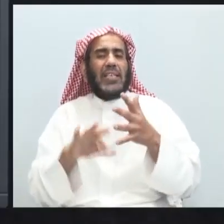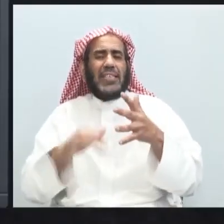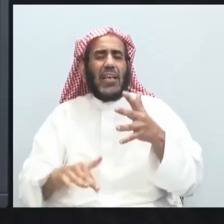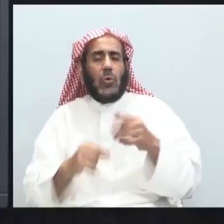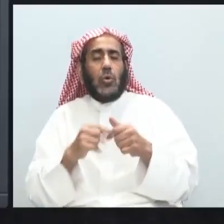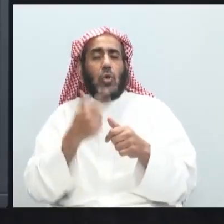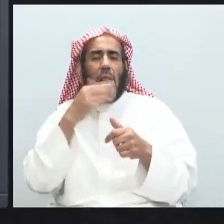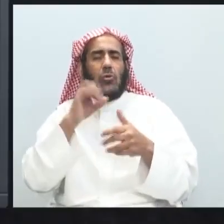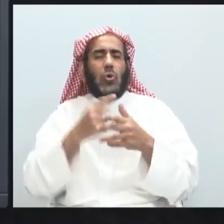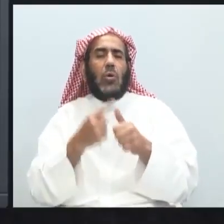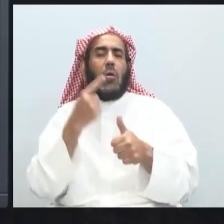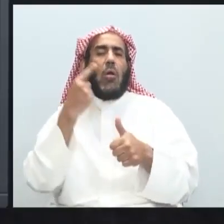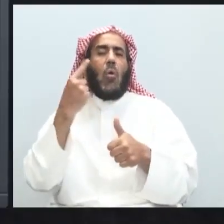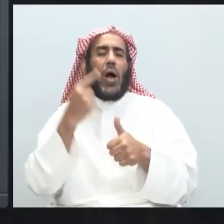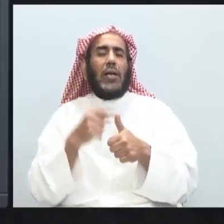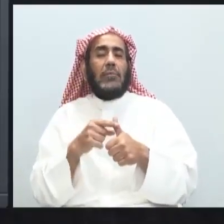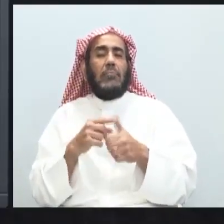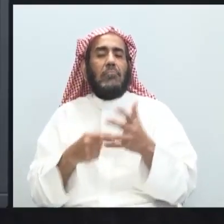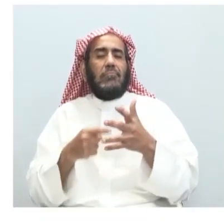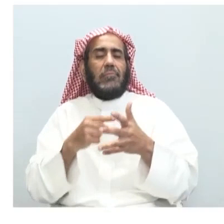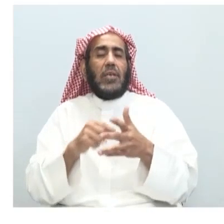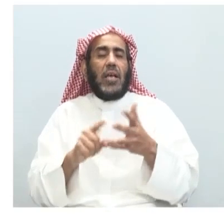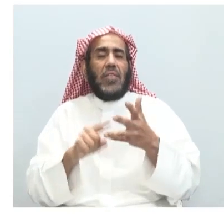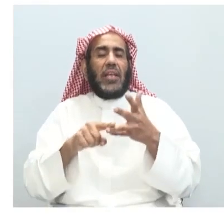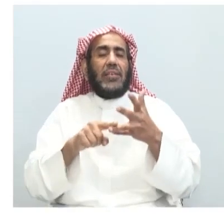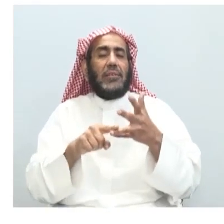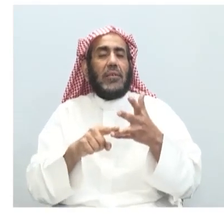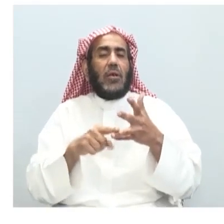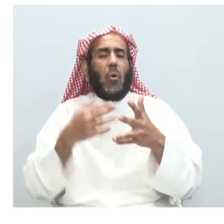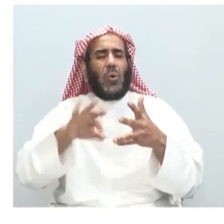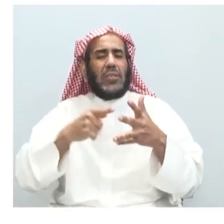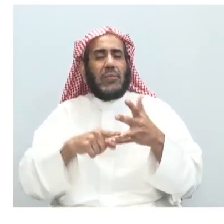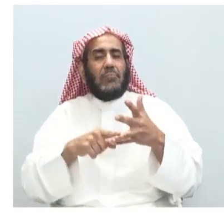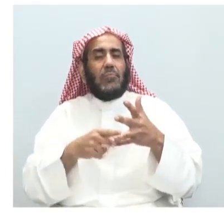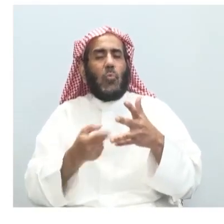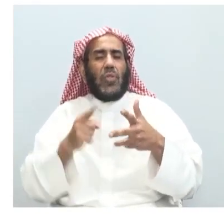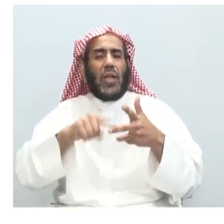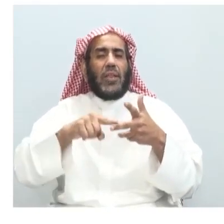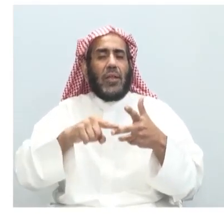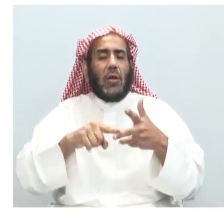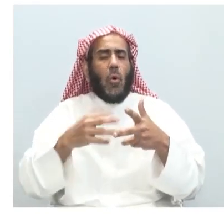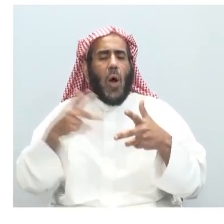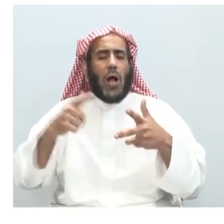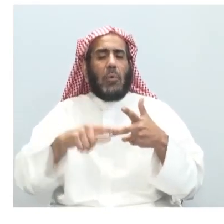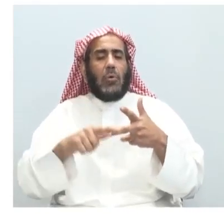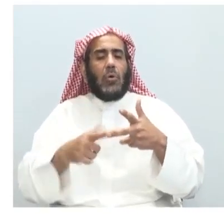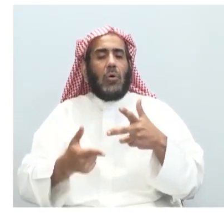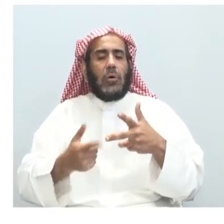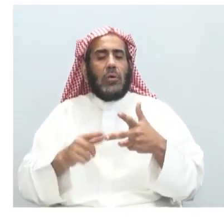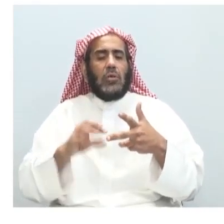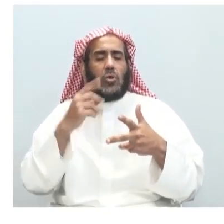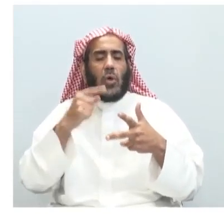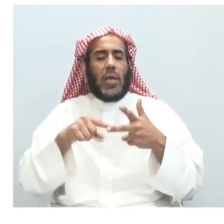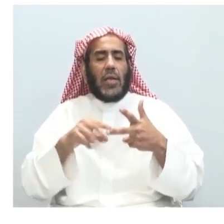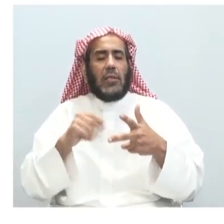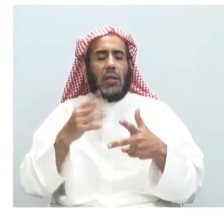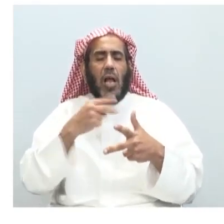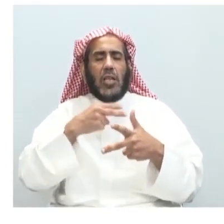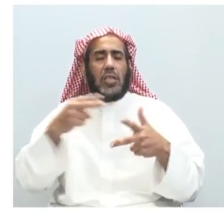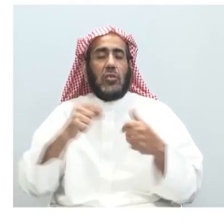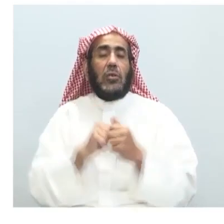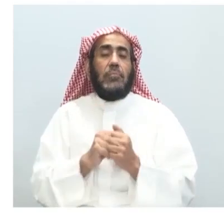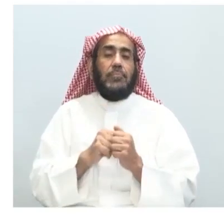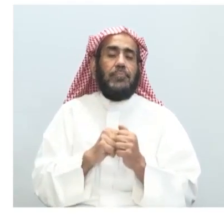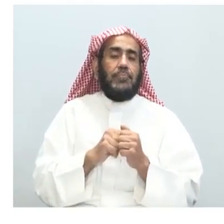عندنا السكر الاحادي احسنتم طبعا الثاني سيكون وسط بينهما والثالث وهو اكبرهم وهو السكريات عديده